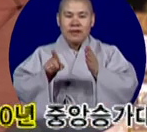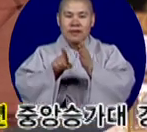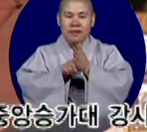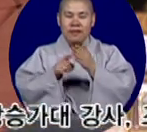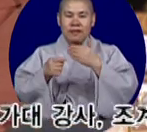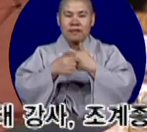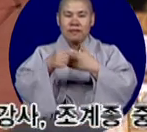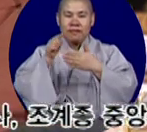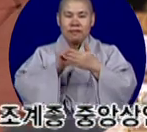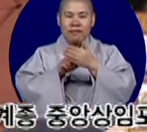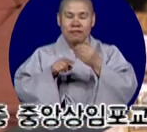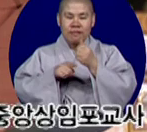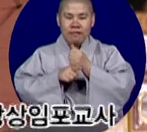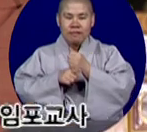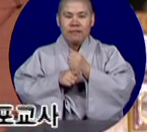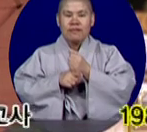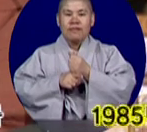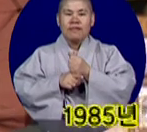신심이라